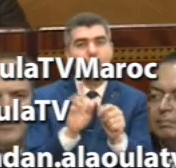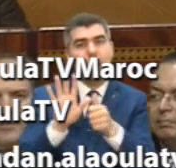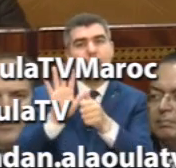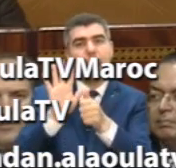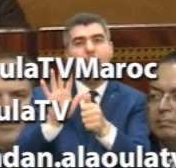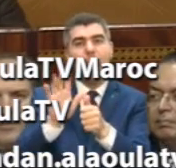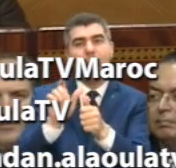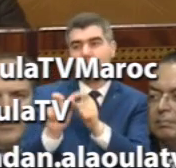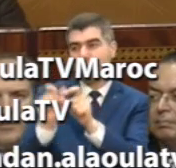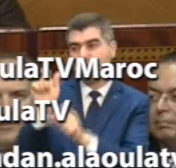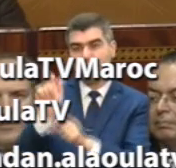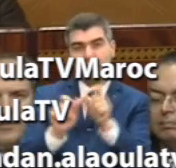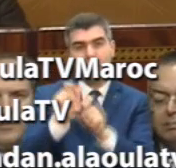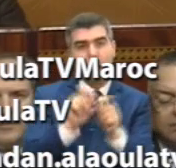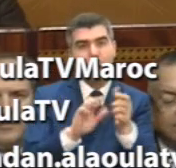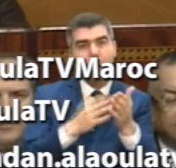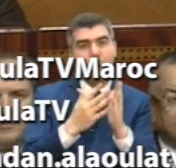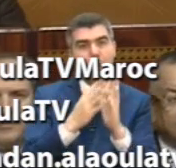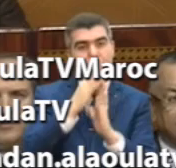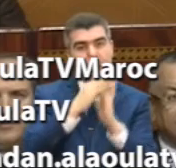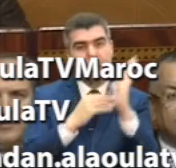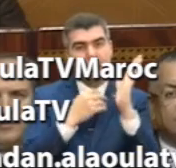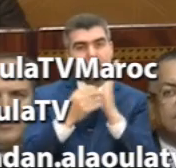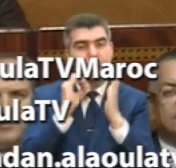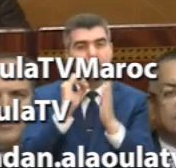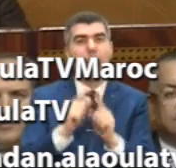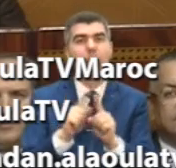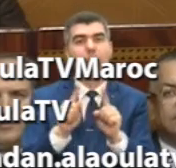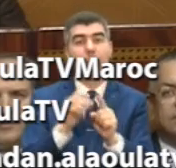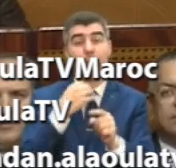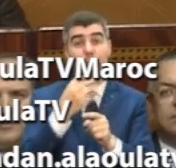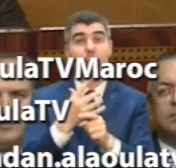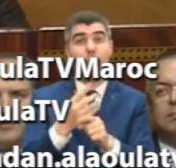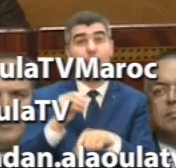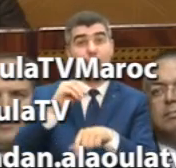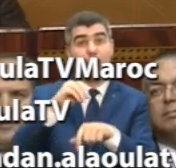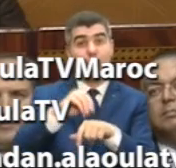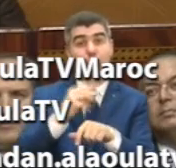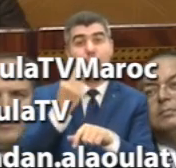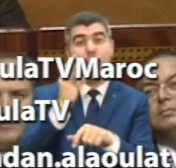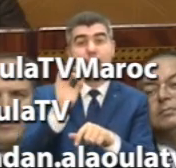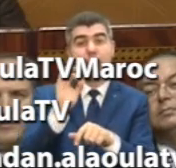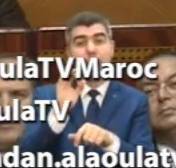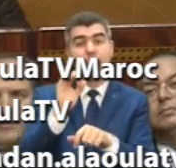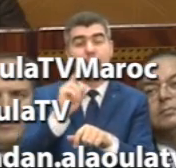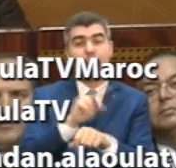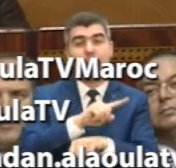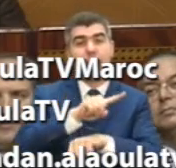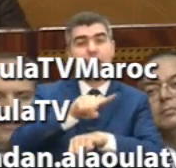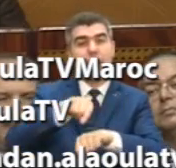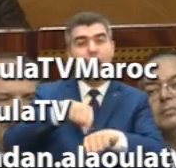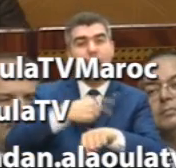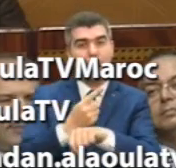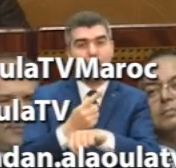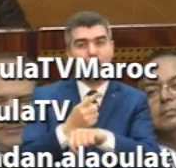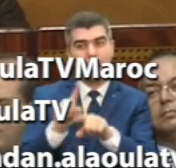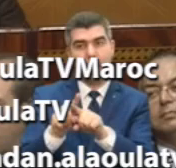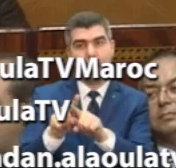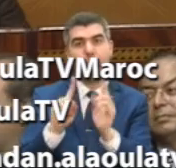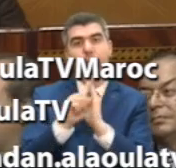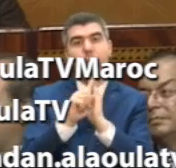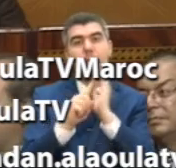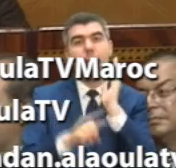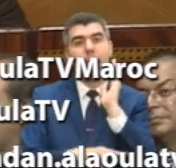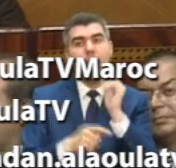مستويات، كما أن الحصة الدراسية للتلميذ القروي لا تتعدى 30 ساعة في الأسبوع بدلا 48 في باقي المدن